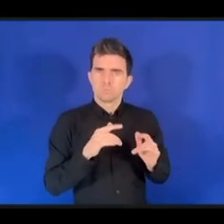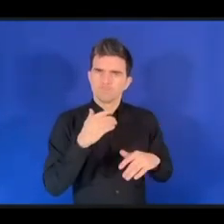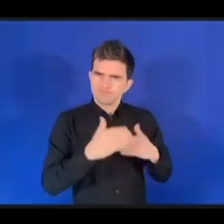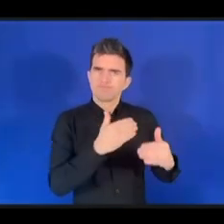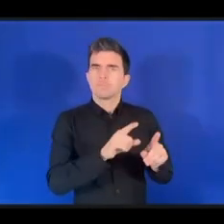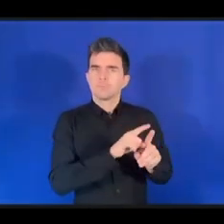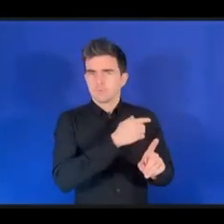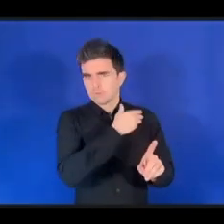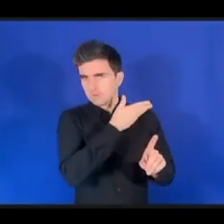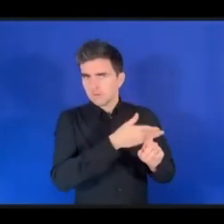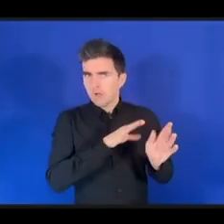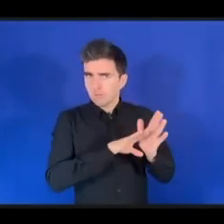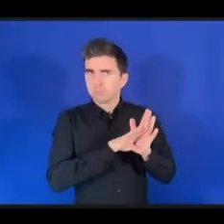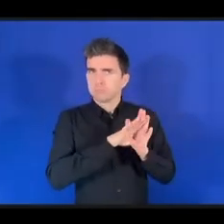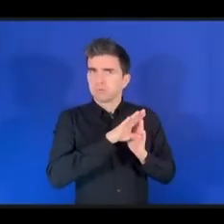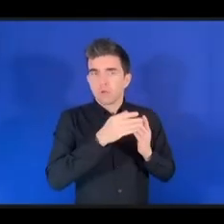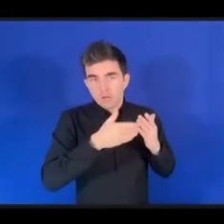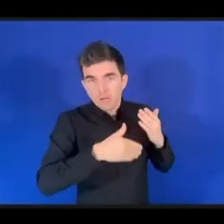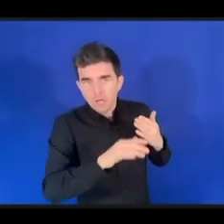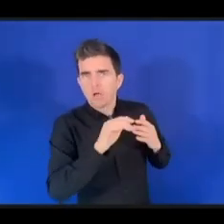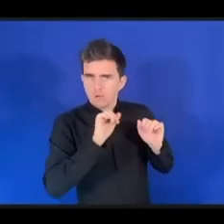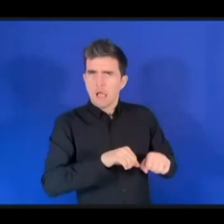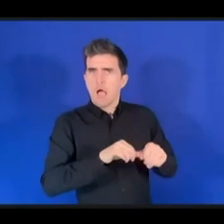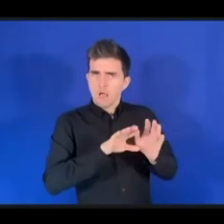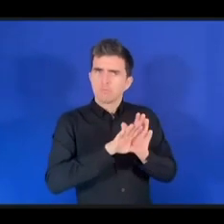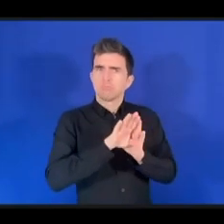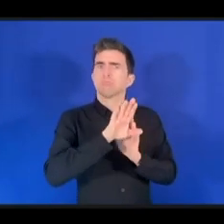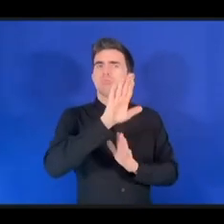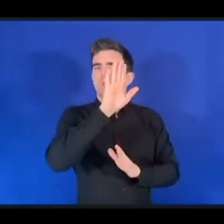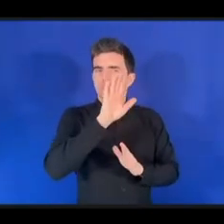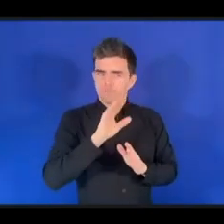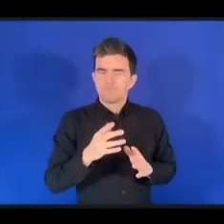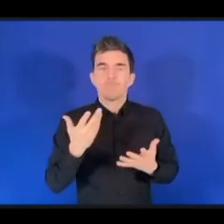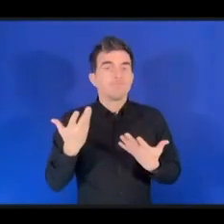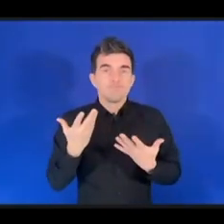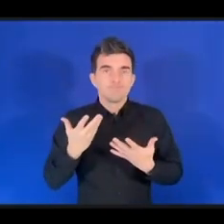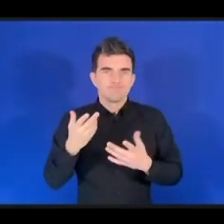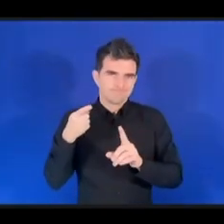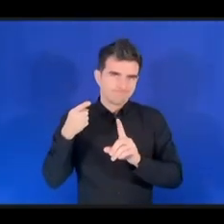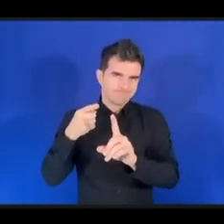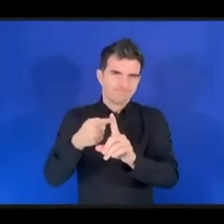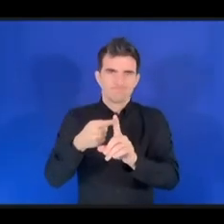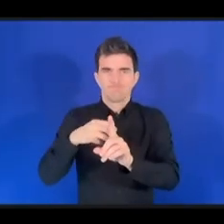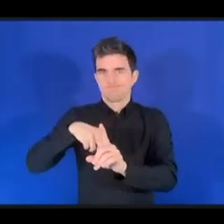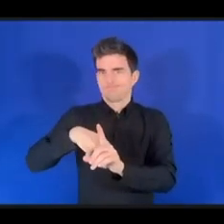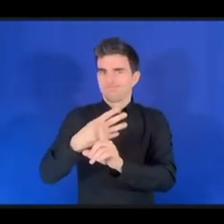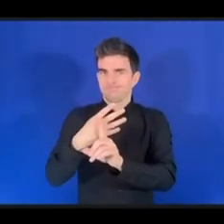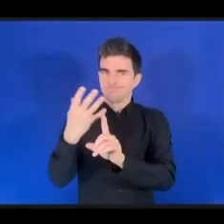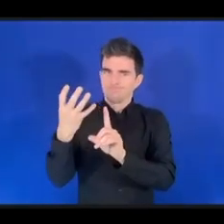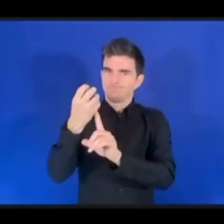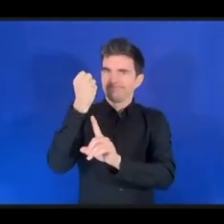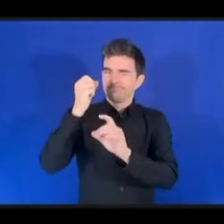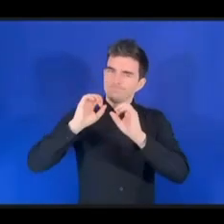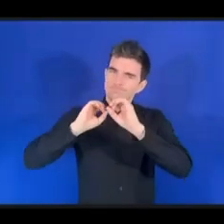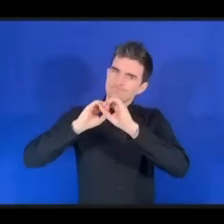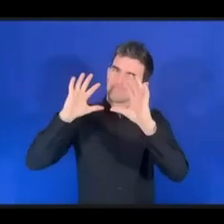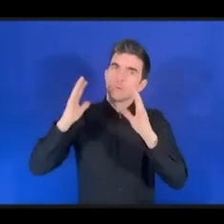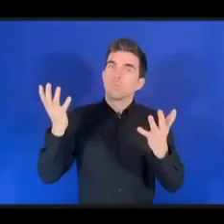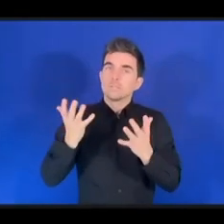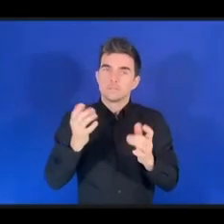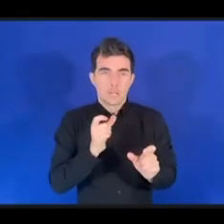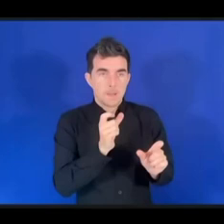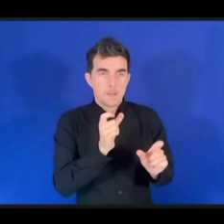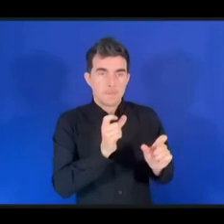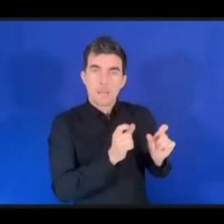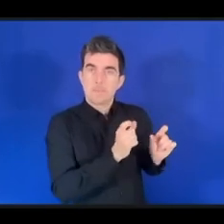联合国可持续发展目标的实现，不让一个人掉队。我们的在这次论坛上